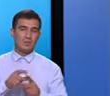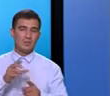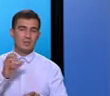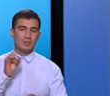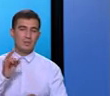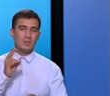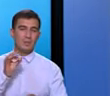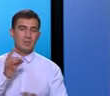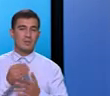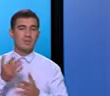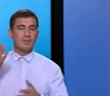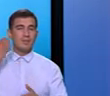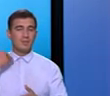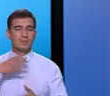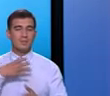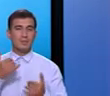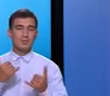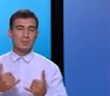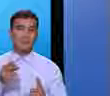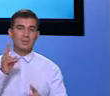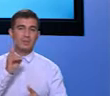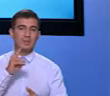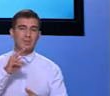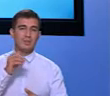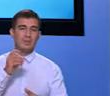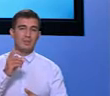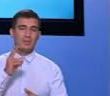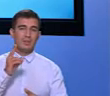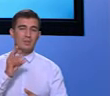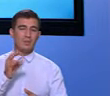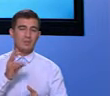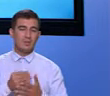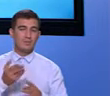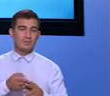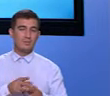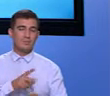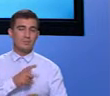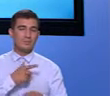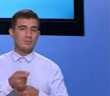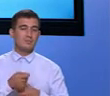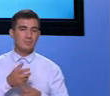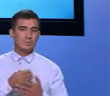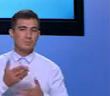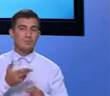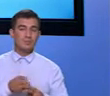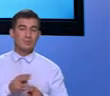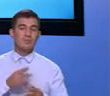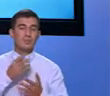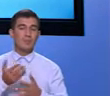Hozirgi dehqon atamasi biz asosan bir kasbni egasi sifatida ko'ramiz. Lekin ilk o'rta asrlarda dehqon bu ayni